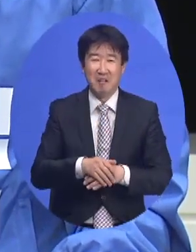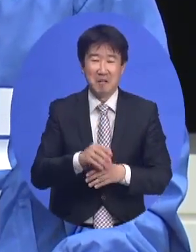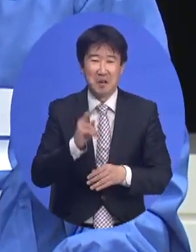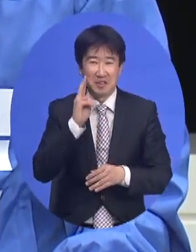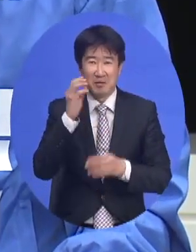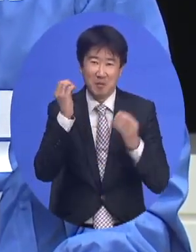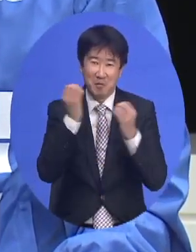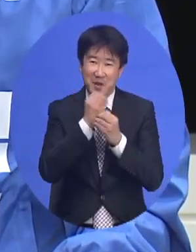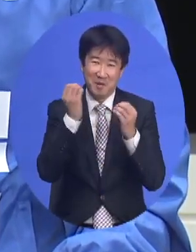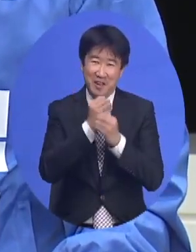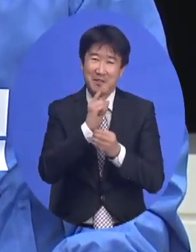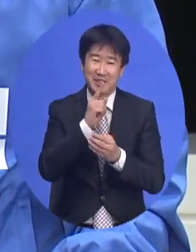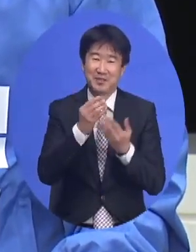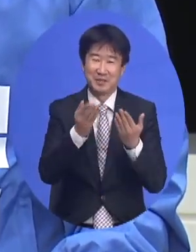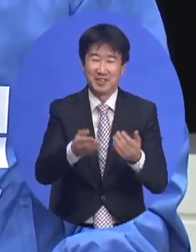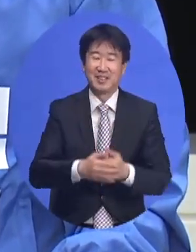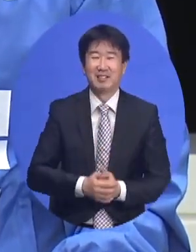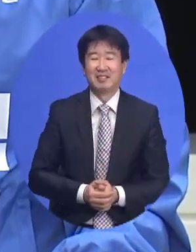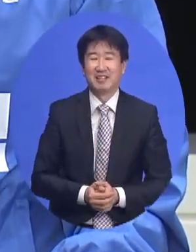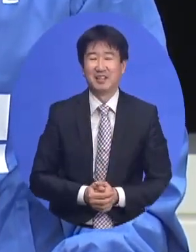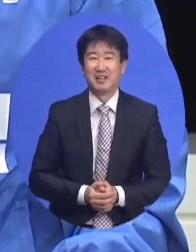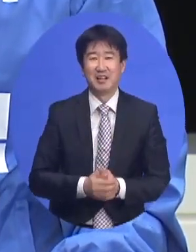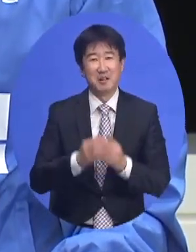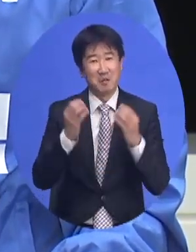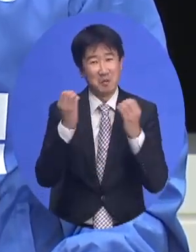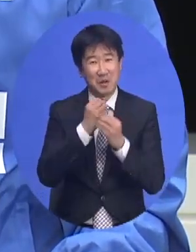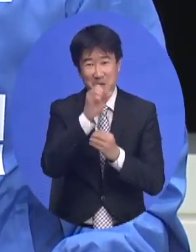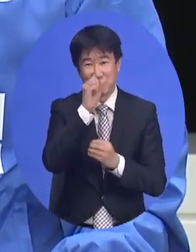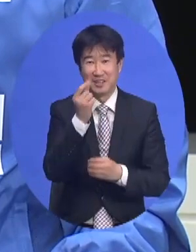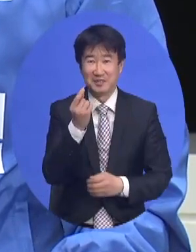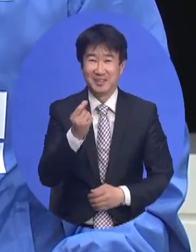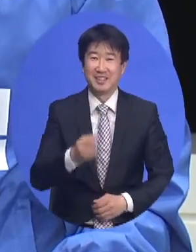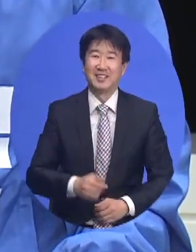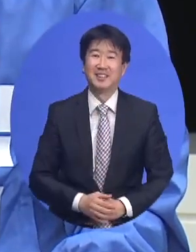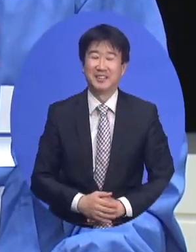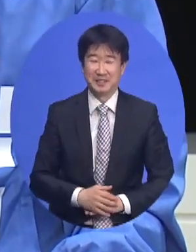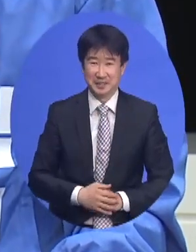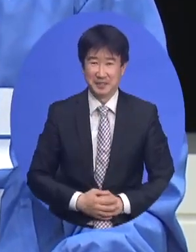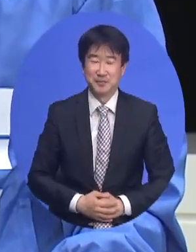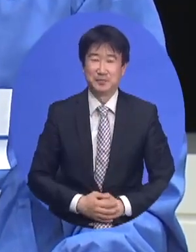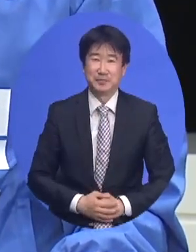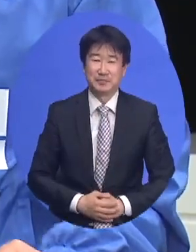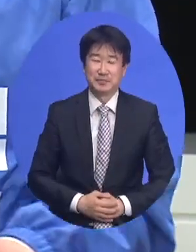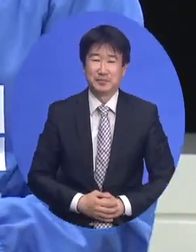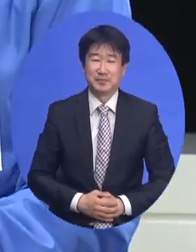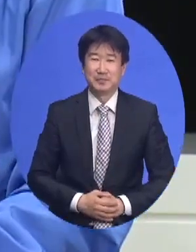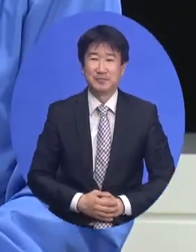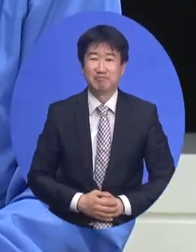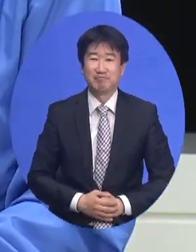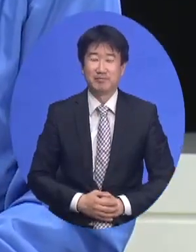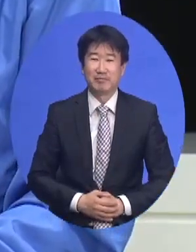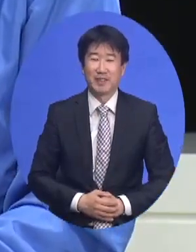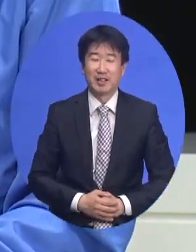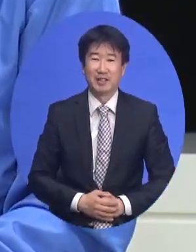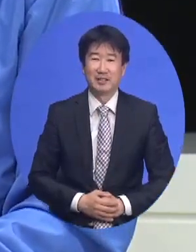오해임을 말씀드립니다. 예. 예, 오해였으면 참 좋겠습니다. 예. 예. 우리